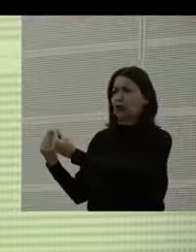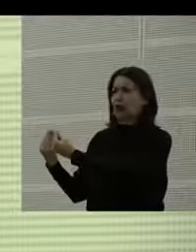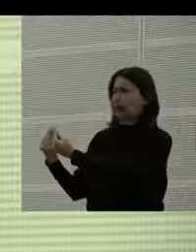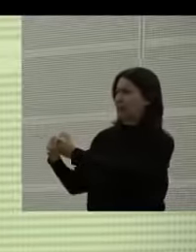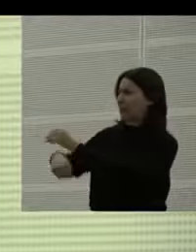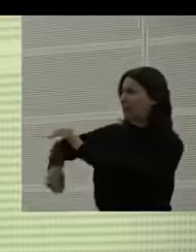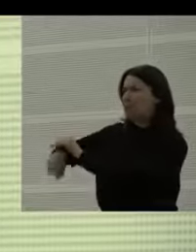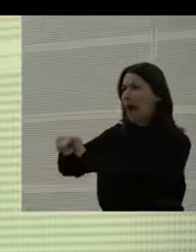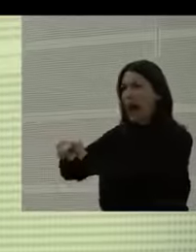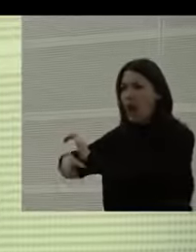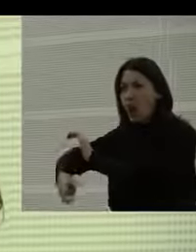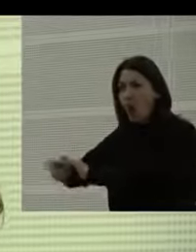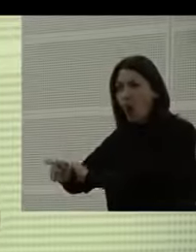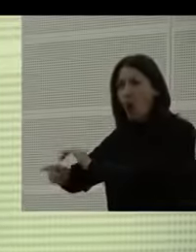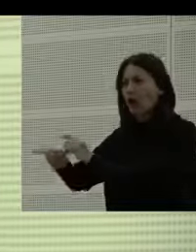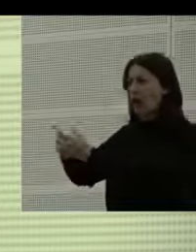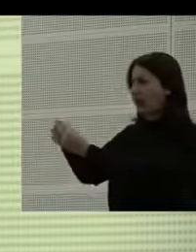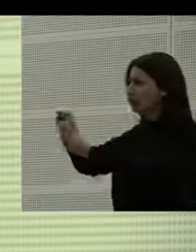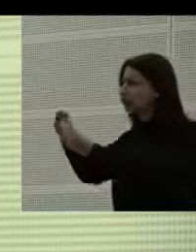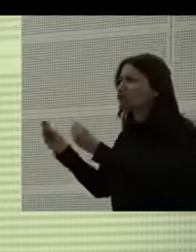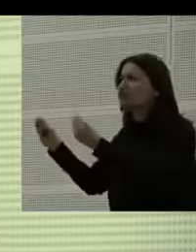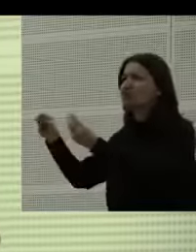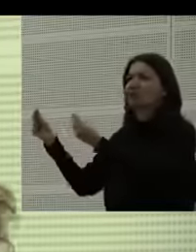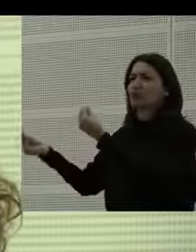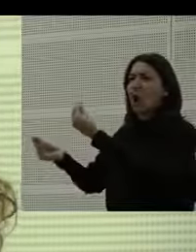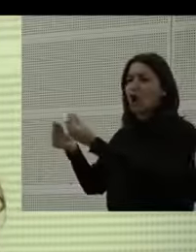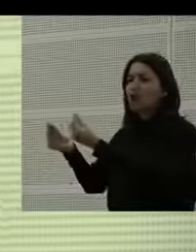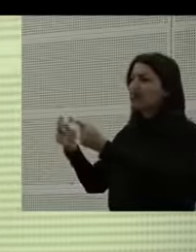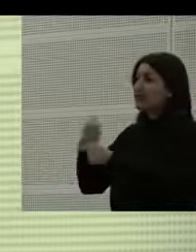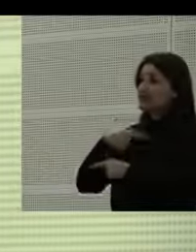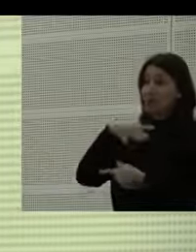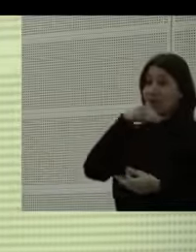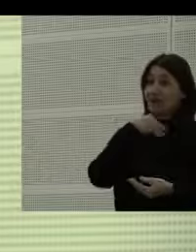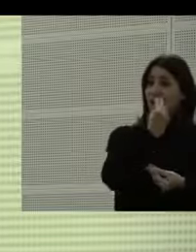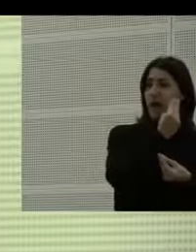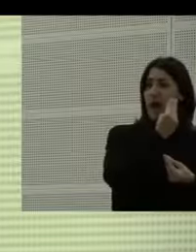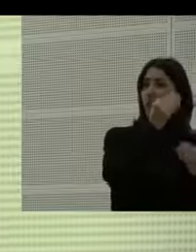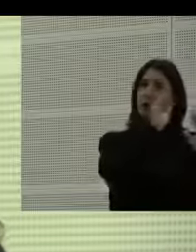pallone e io preferivo le bambole,